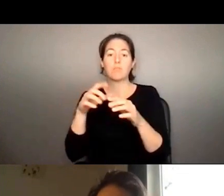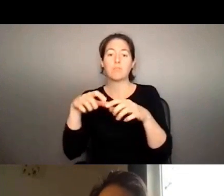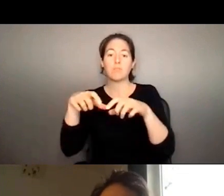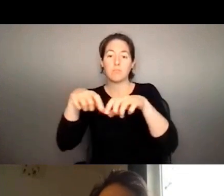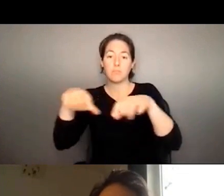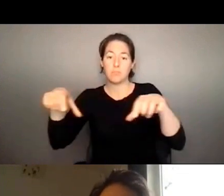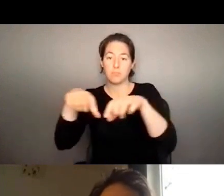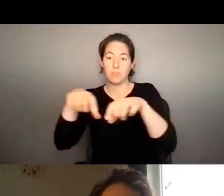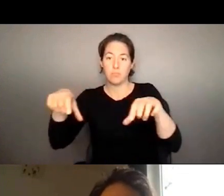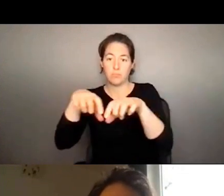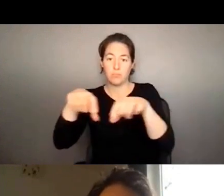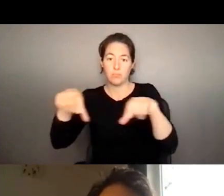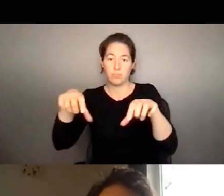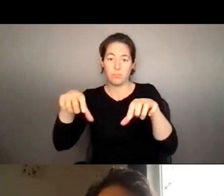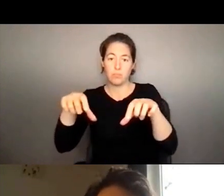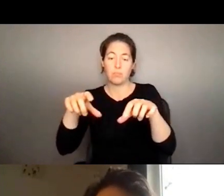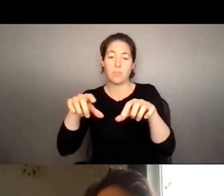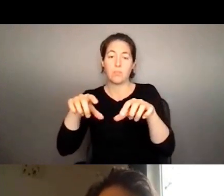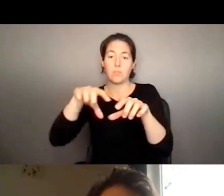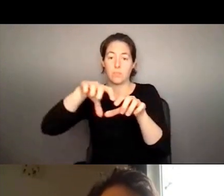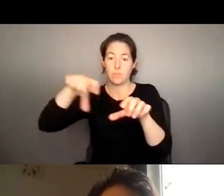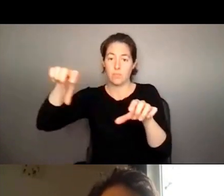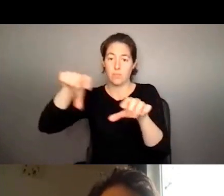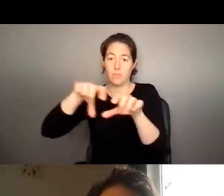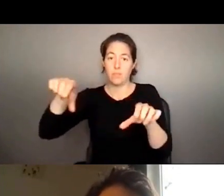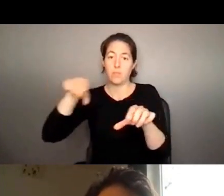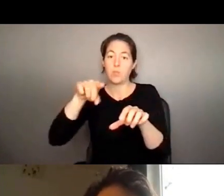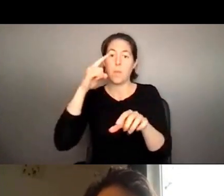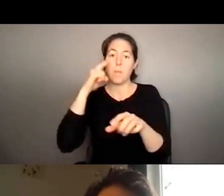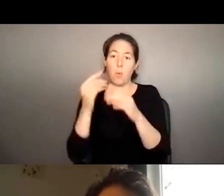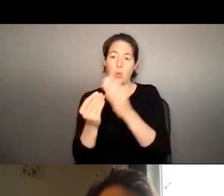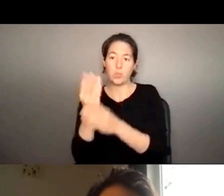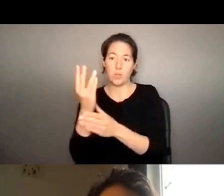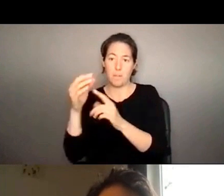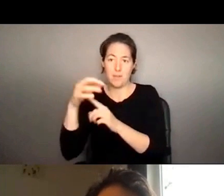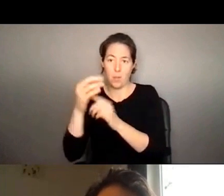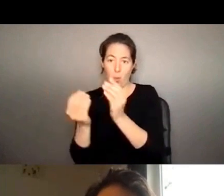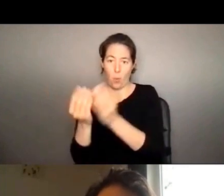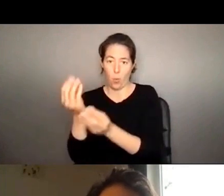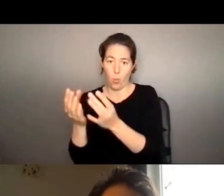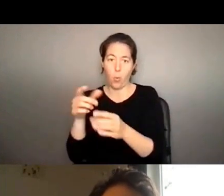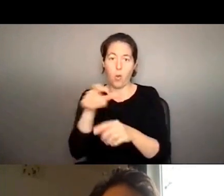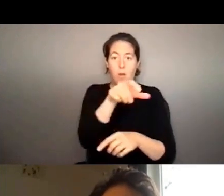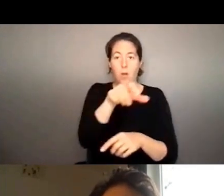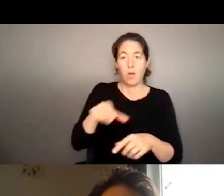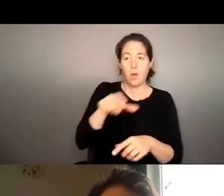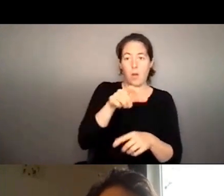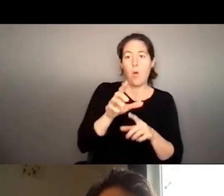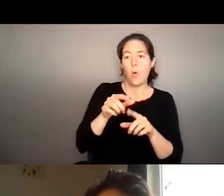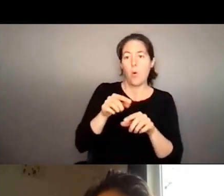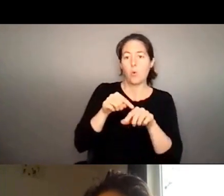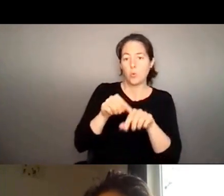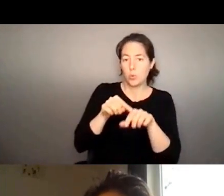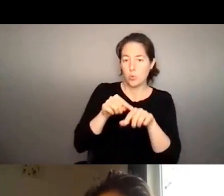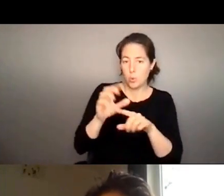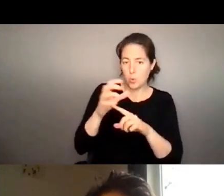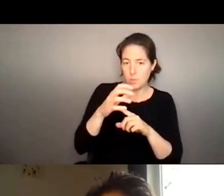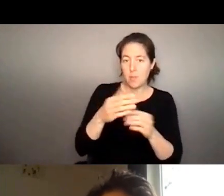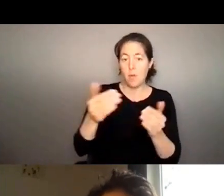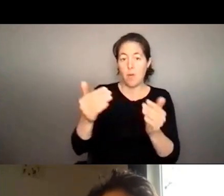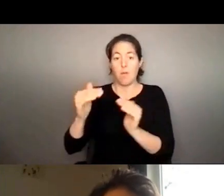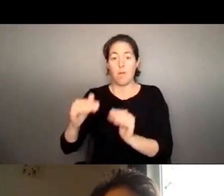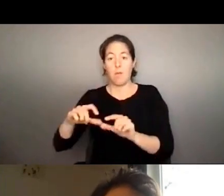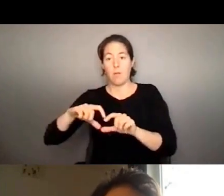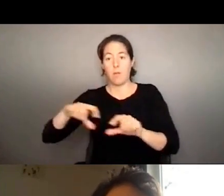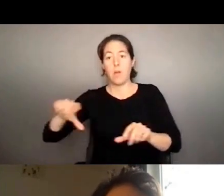vers 2 heures. Puis on a ici, enfin, un espace de culture. Un peu plus bas, vers 4 heures, on retrouve une autre serre, par exemple,